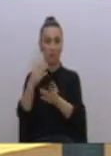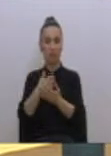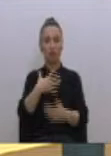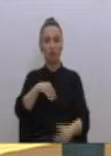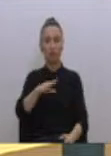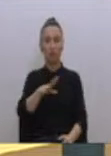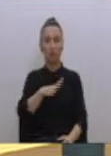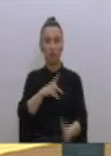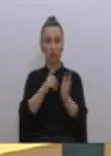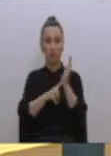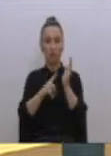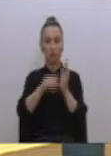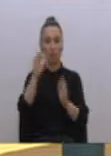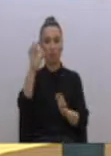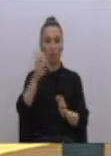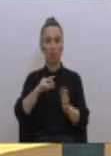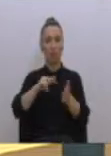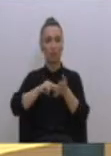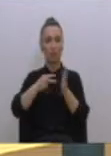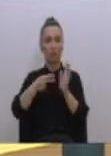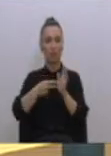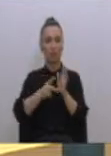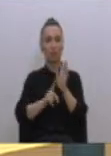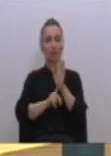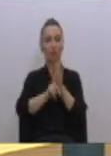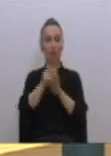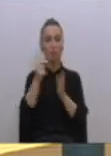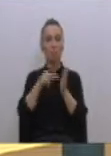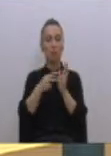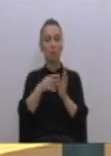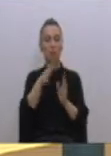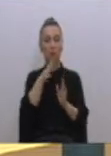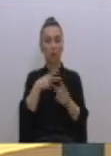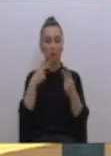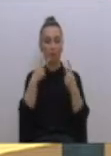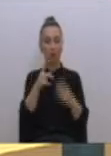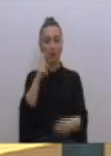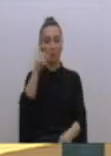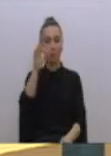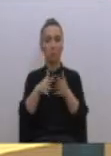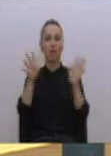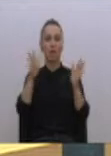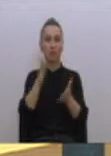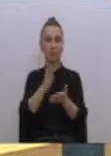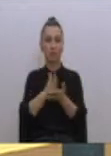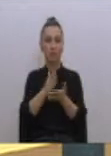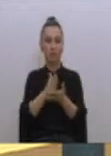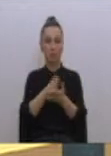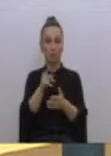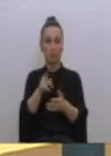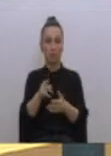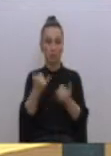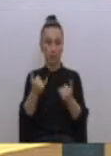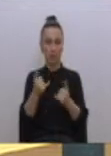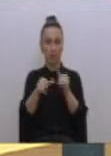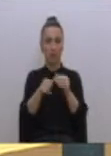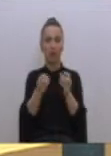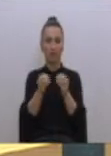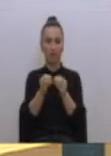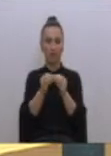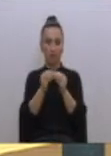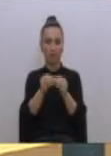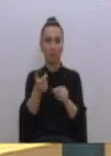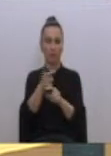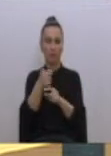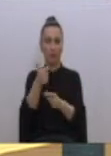დაახლოებით 70%-ის ფაგლებში დაგეგმილი თავდაპირველად ბიუჯეტის დროს და ვნახეთ რომ 100%-ზე მაღალია უკვე აღდგენის მაჩვენებელი წელსაც ეს დინამიკა საკმაოდ